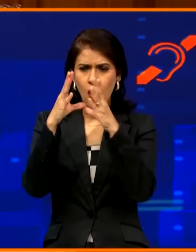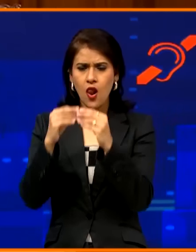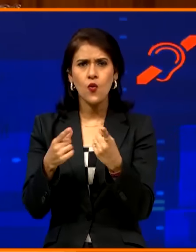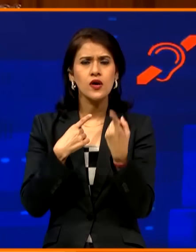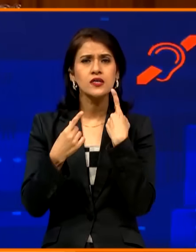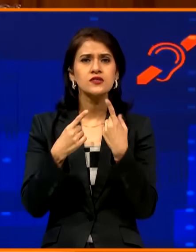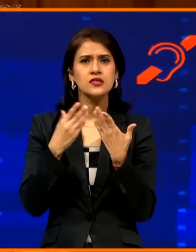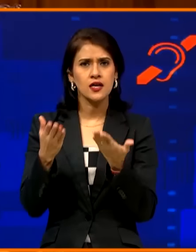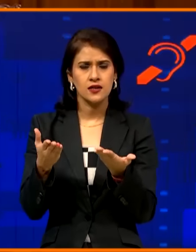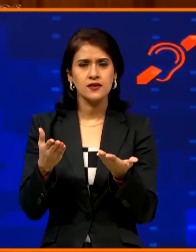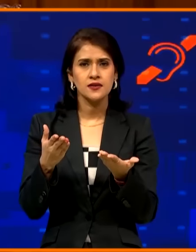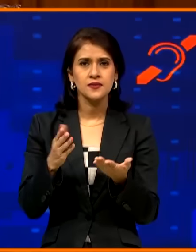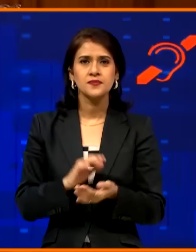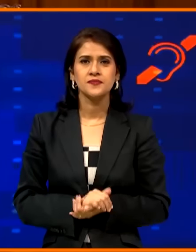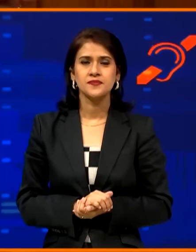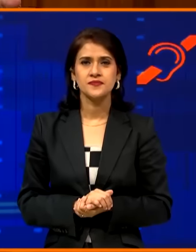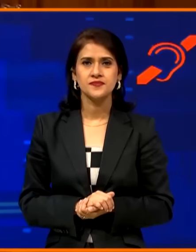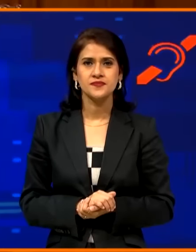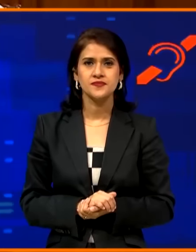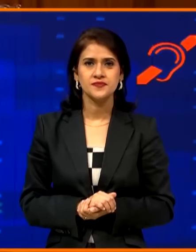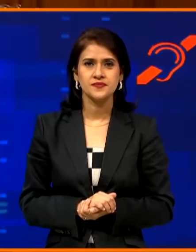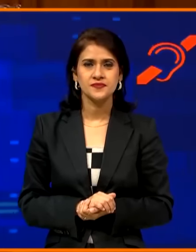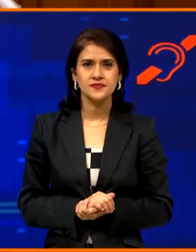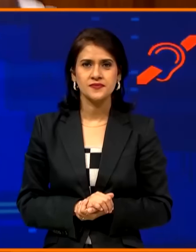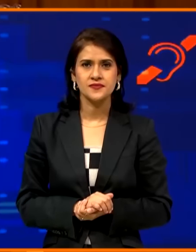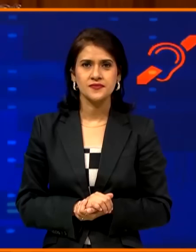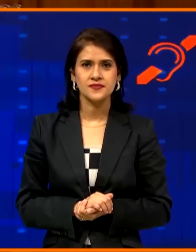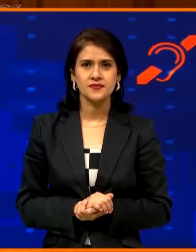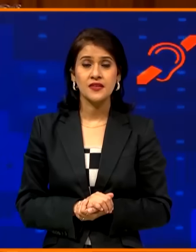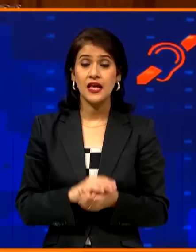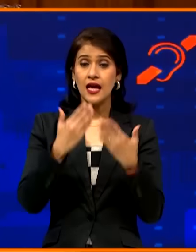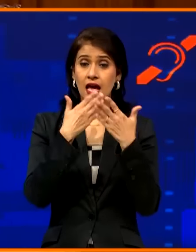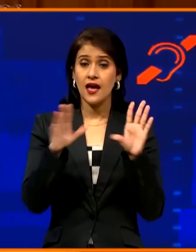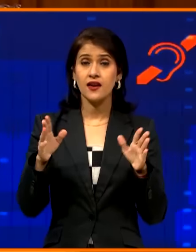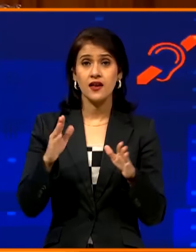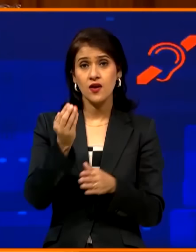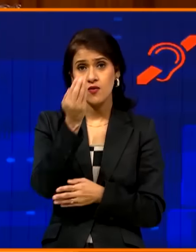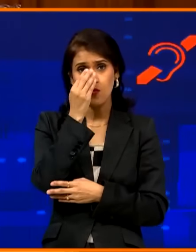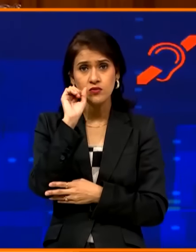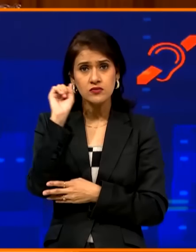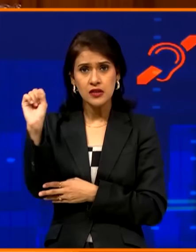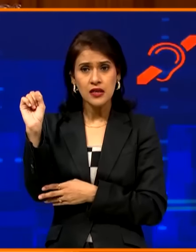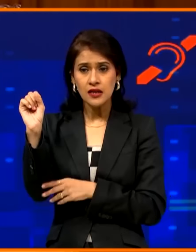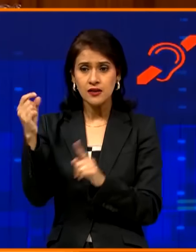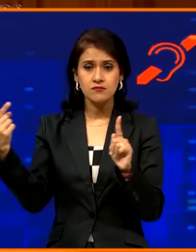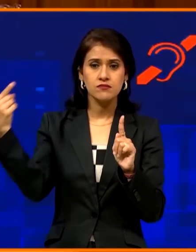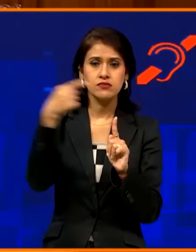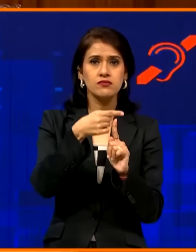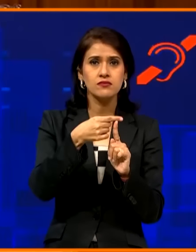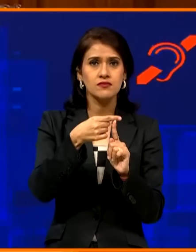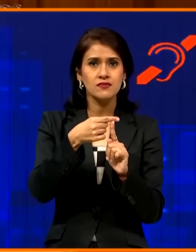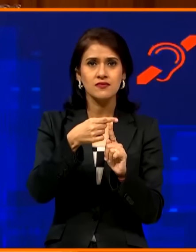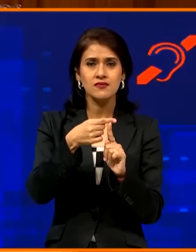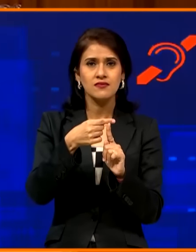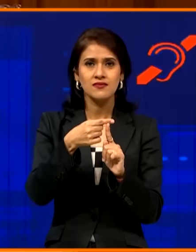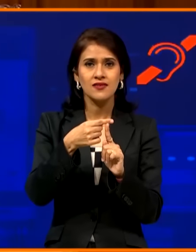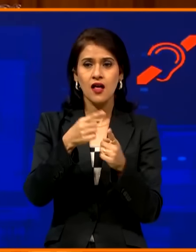लेंगे तो कोई मुसलमान की तरफ से किया जाने वाला